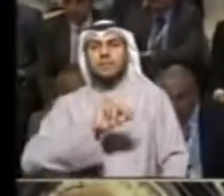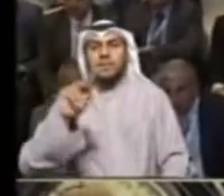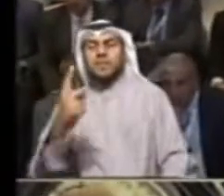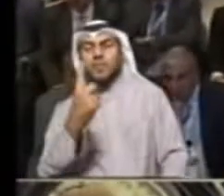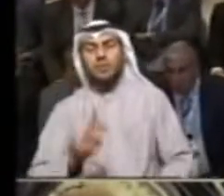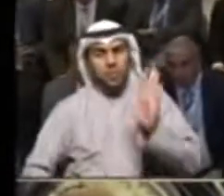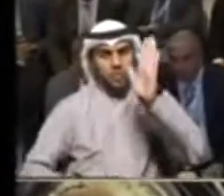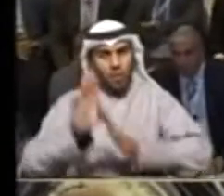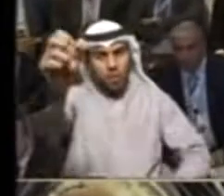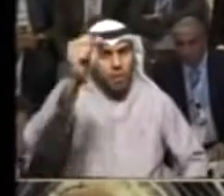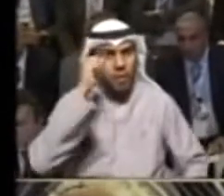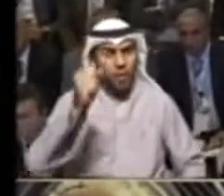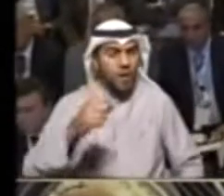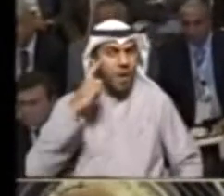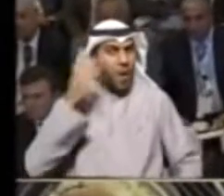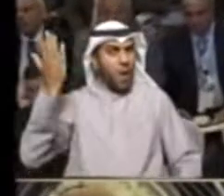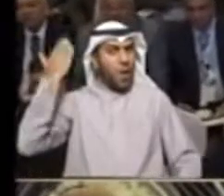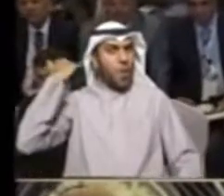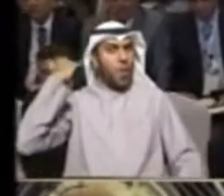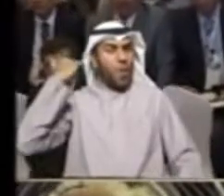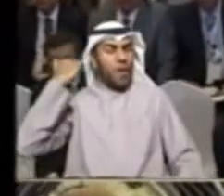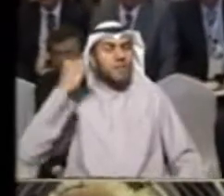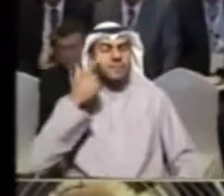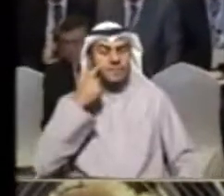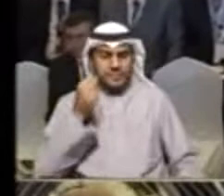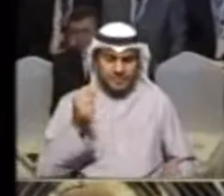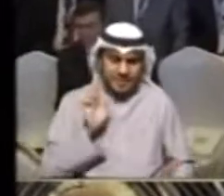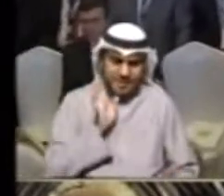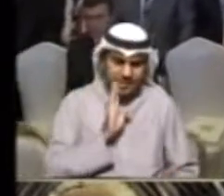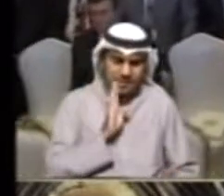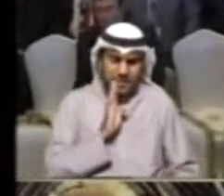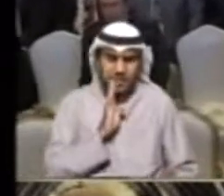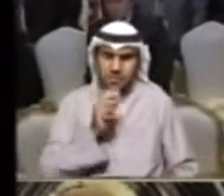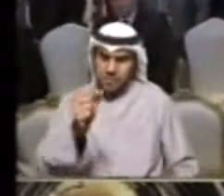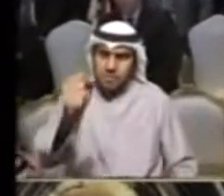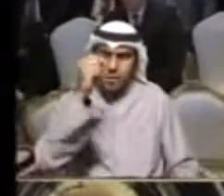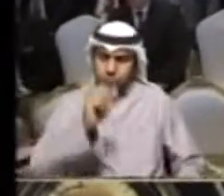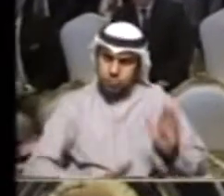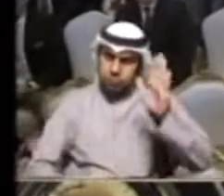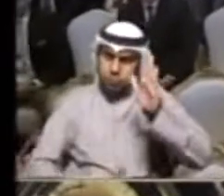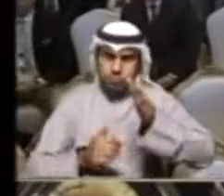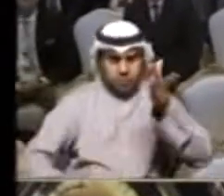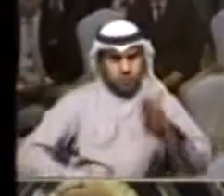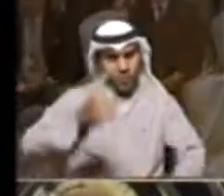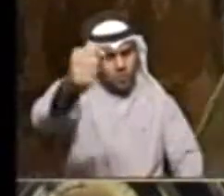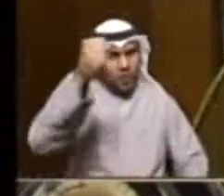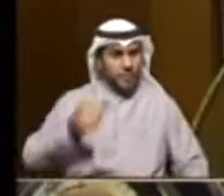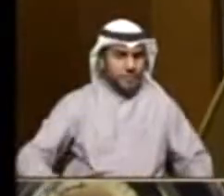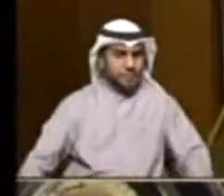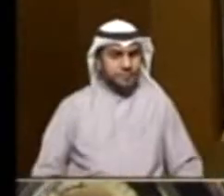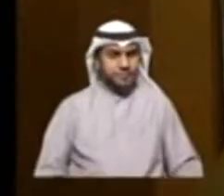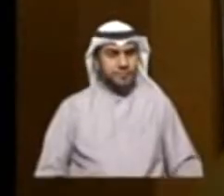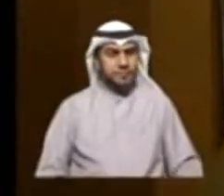ما تميزت به التجارب السابقة لدولة الكويت من جدية وكفاءة ونجاح في هذا الميدان.